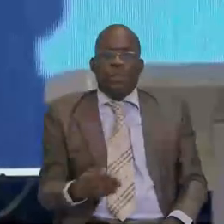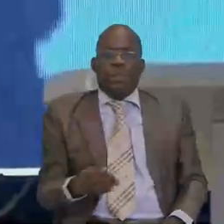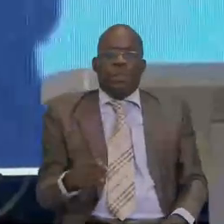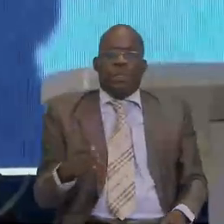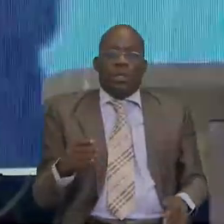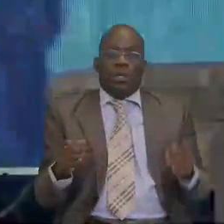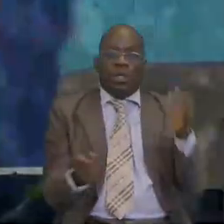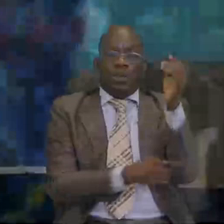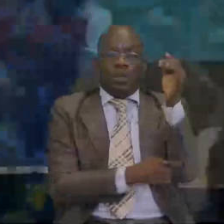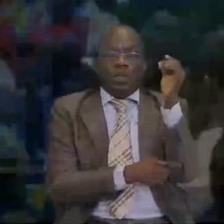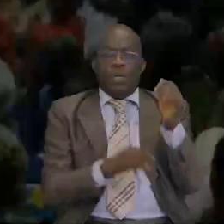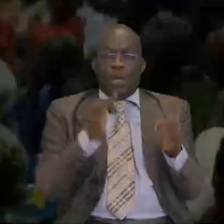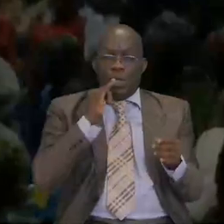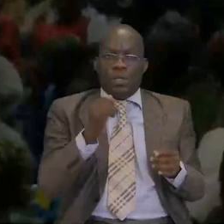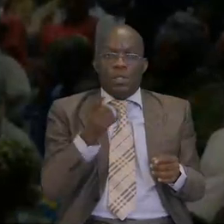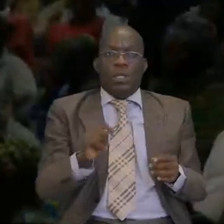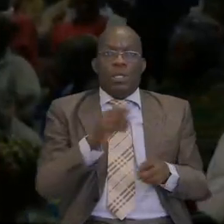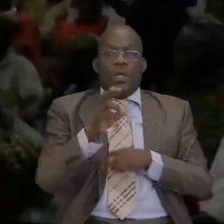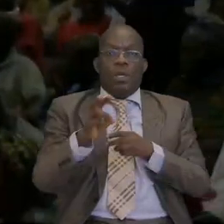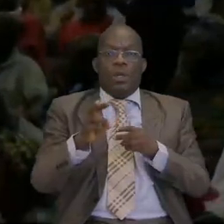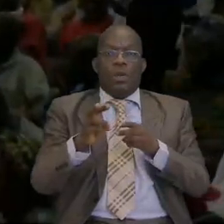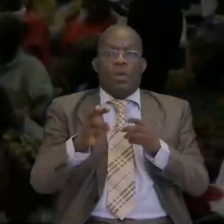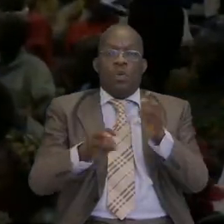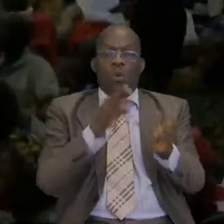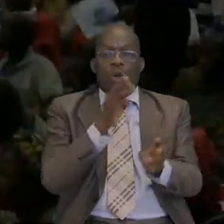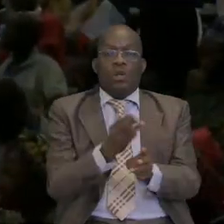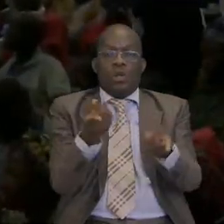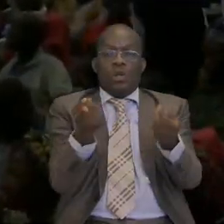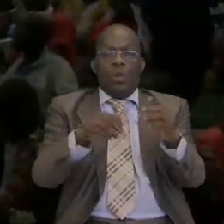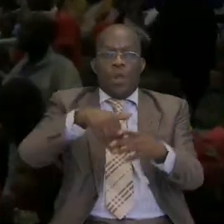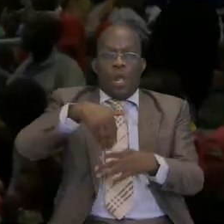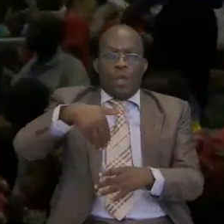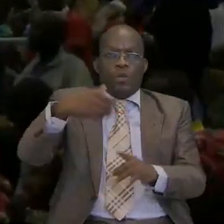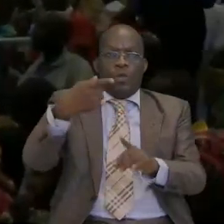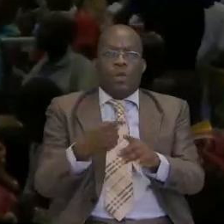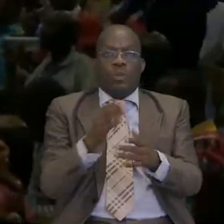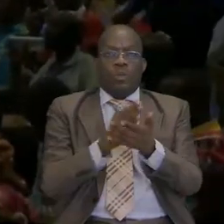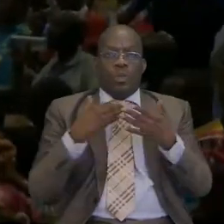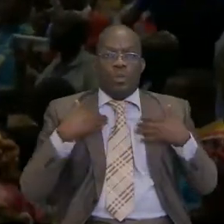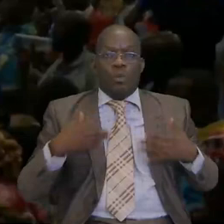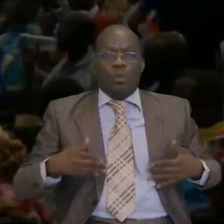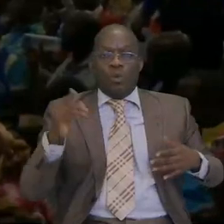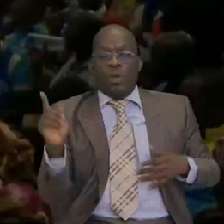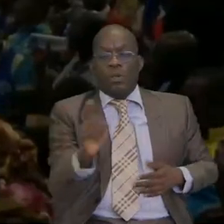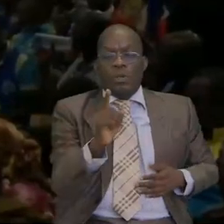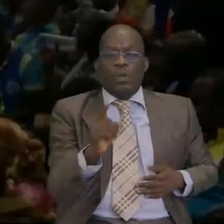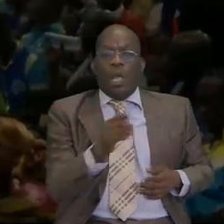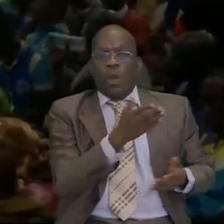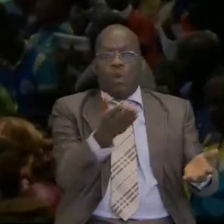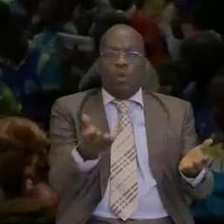la tentation est un mot qui sort de quelqu'un et qui veut